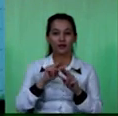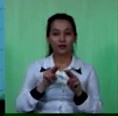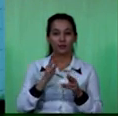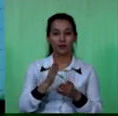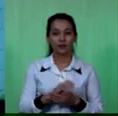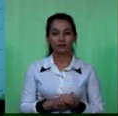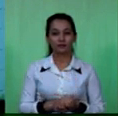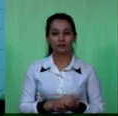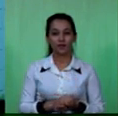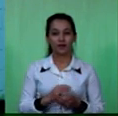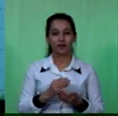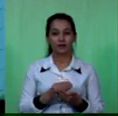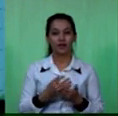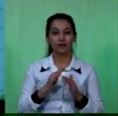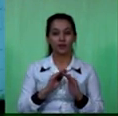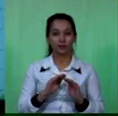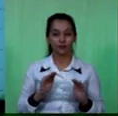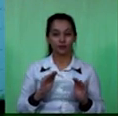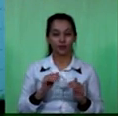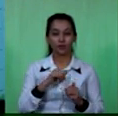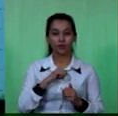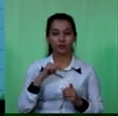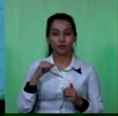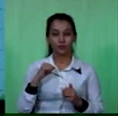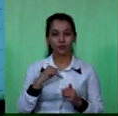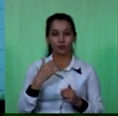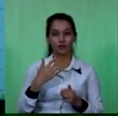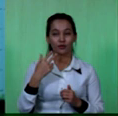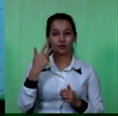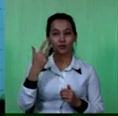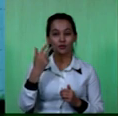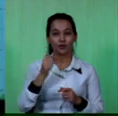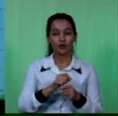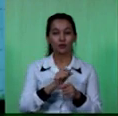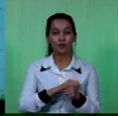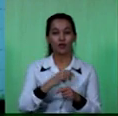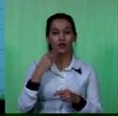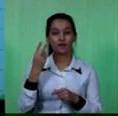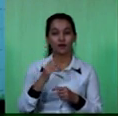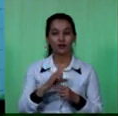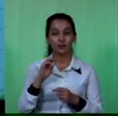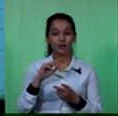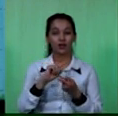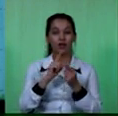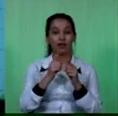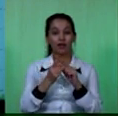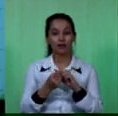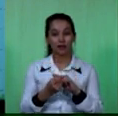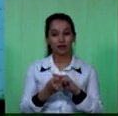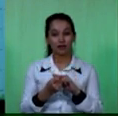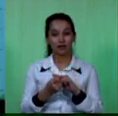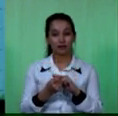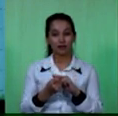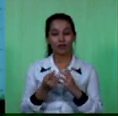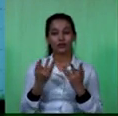тең. Аз окуучулар, энди өзүңүз 5дан 3 метр квадратны сантиметр квадратты